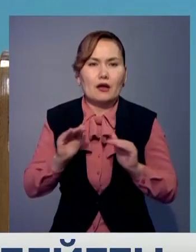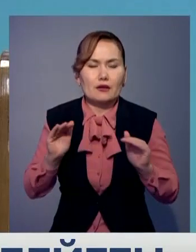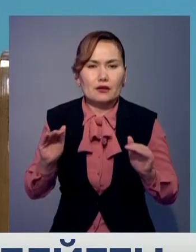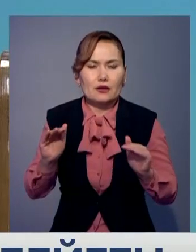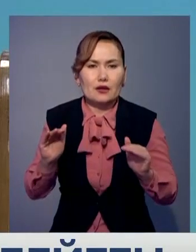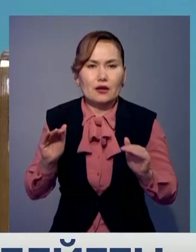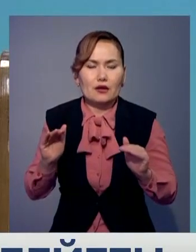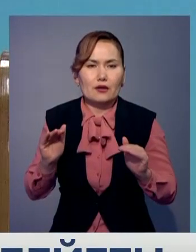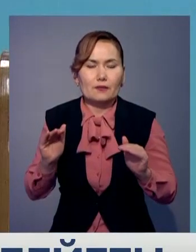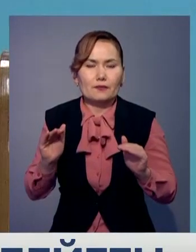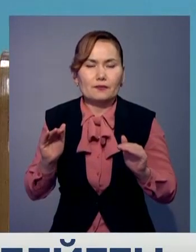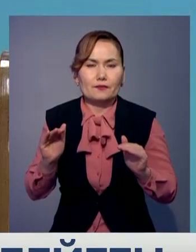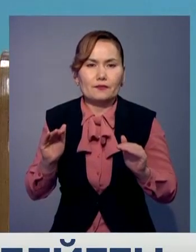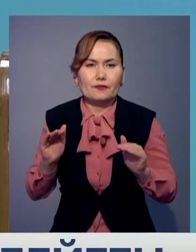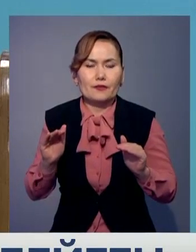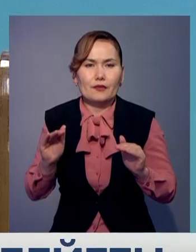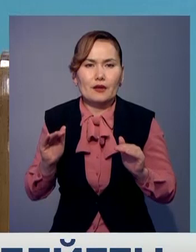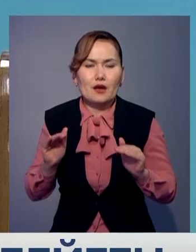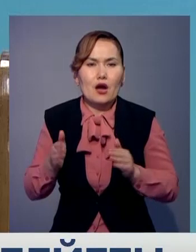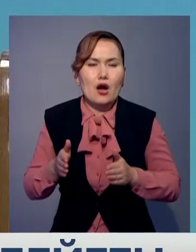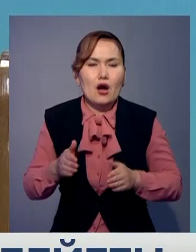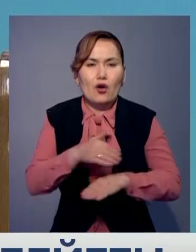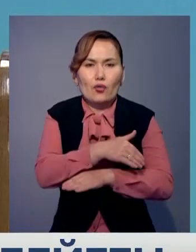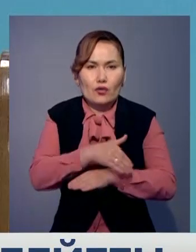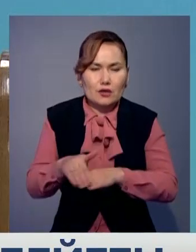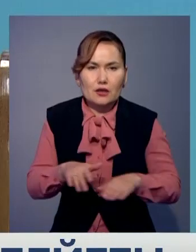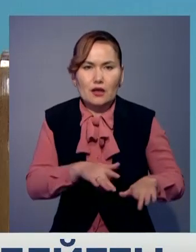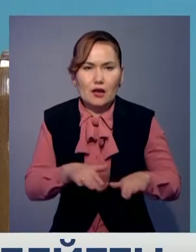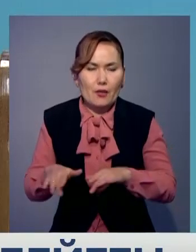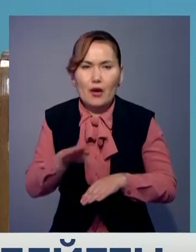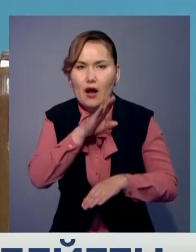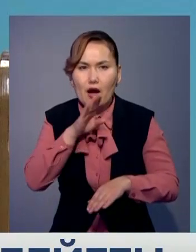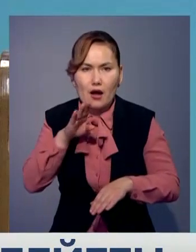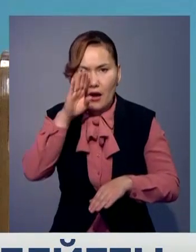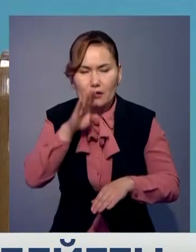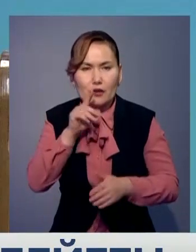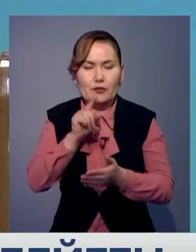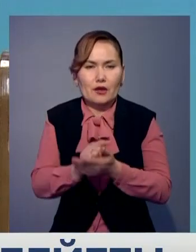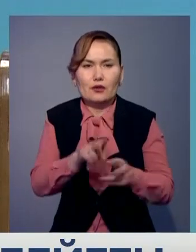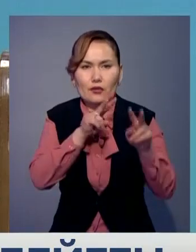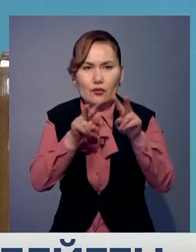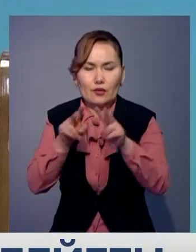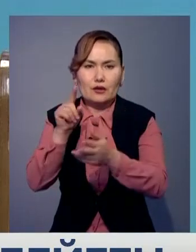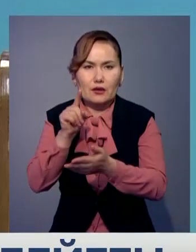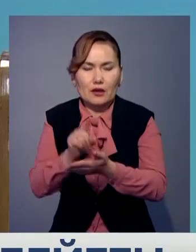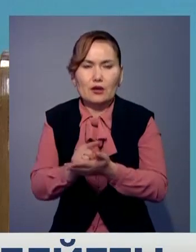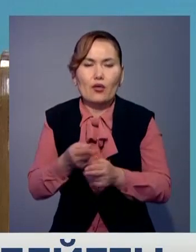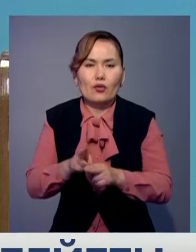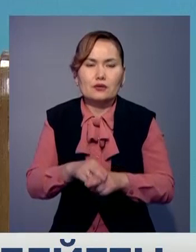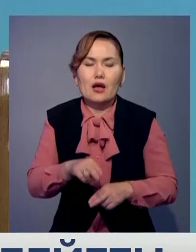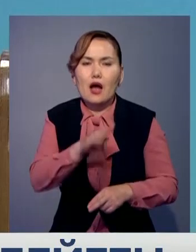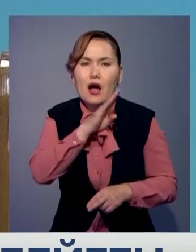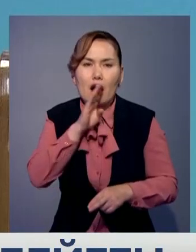баланың көшедегі іс-қимылы, жүріс-тұрысы ол ата-аналардың көргенін